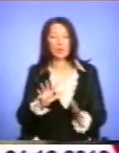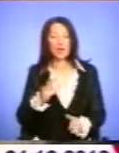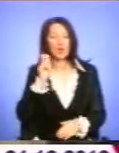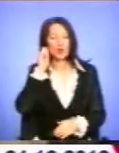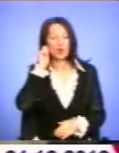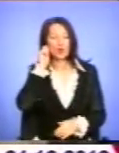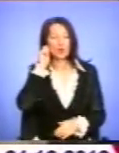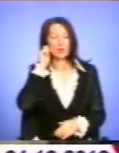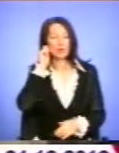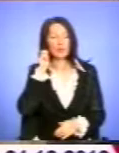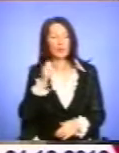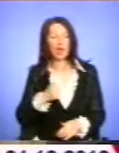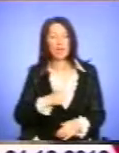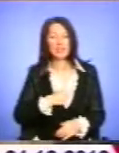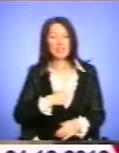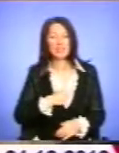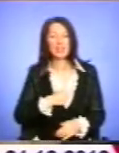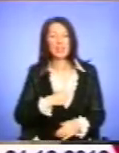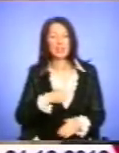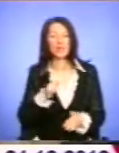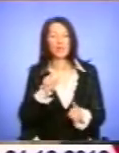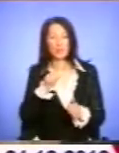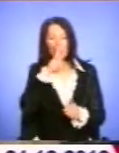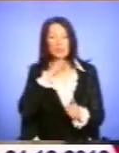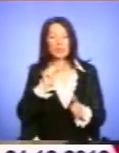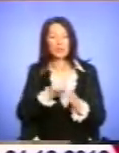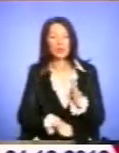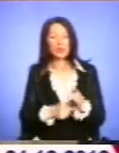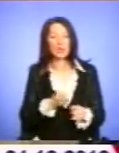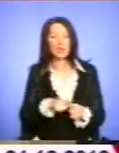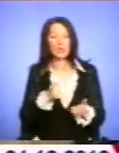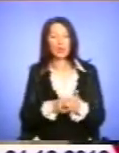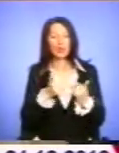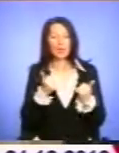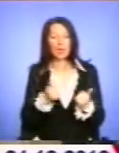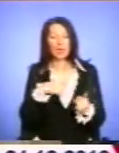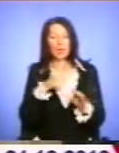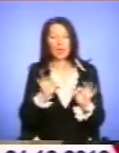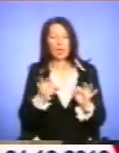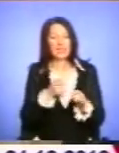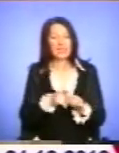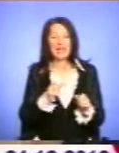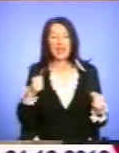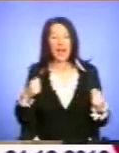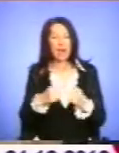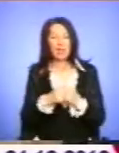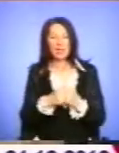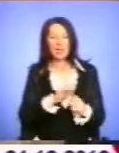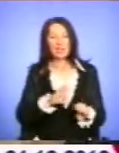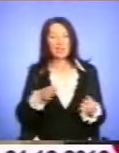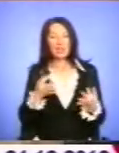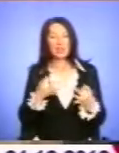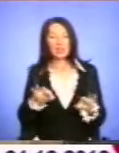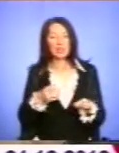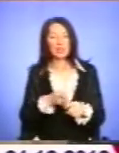років. На жаль, підле вбивство, яке і донині імітують як аварія, не дає цієї можливості. Але все